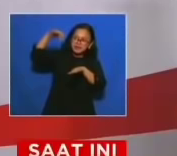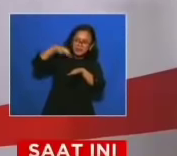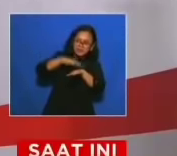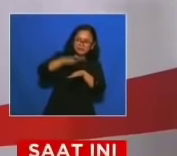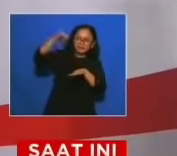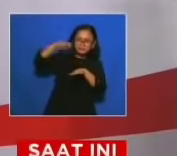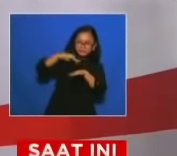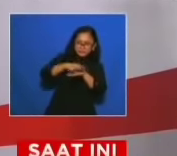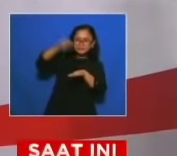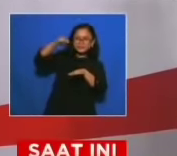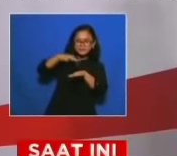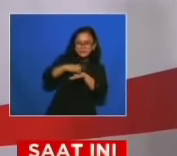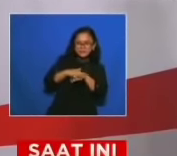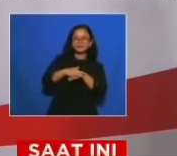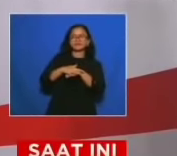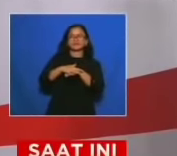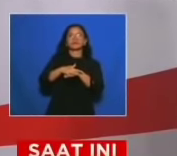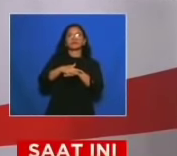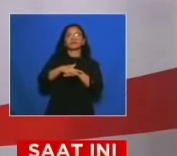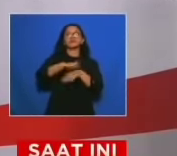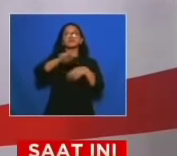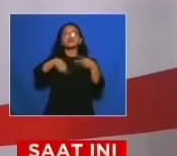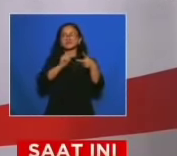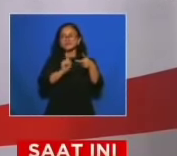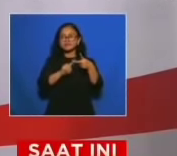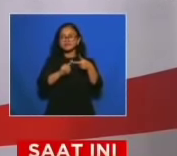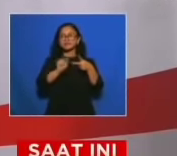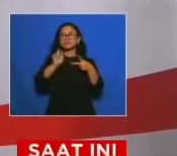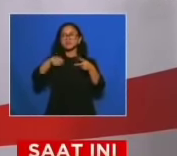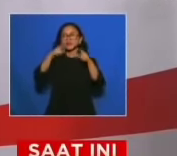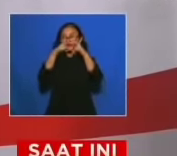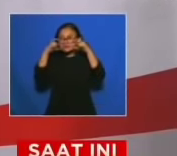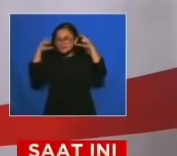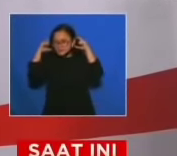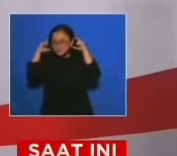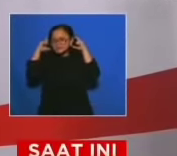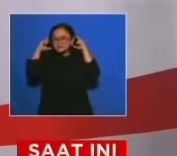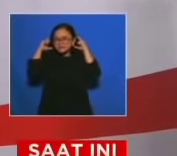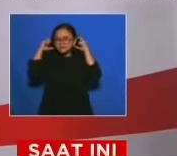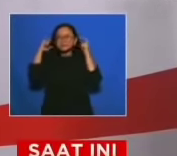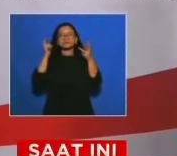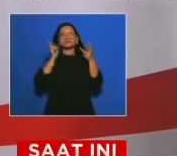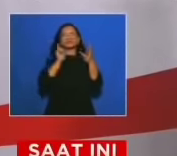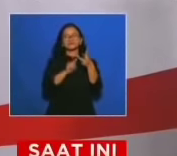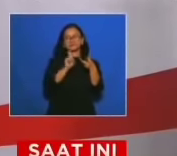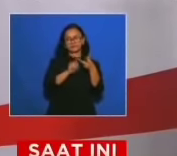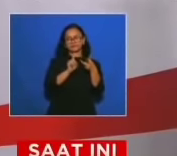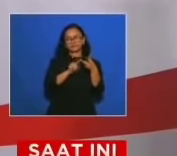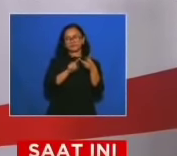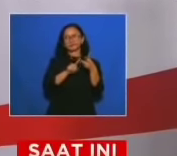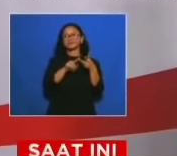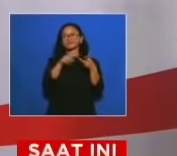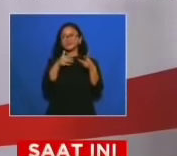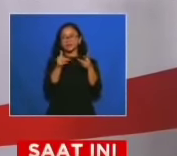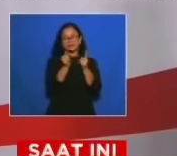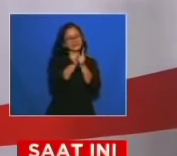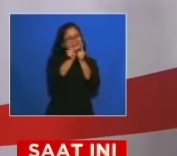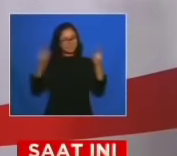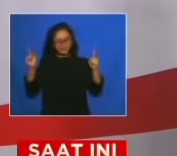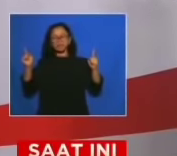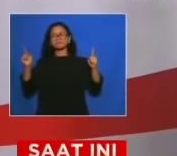mengalir, patuhi dan disiplin memakai masker, patuhi dan disiplin menjaga